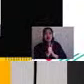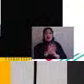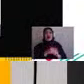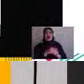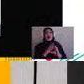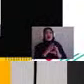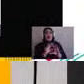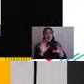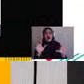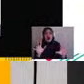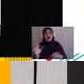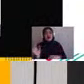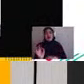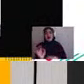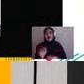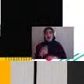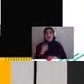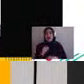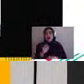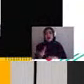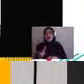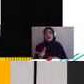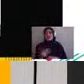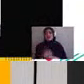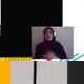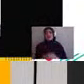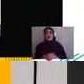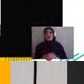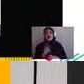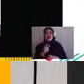pun sampai terjadi suatu hack atau